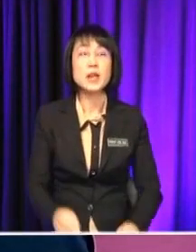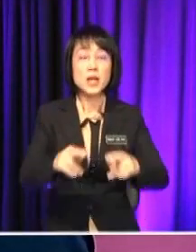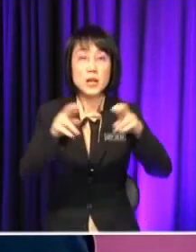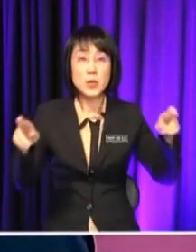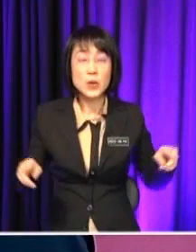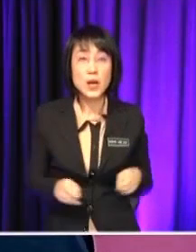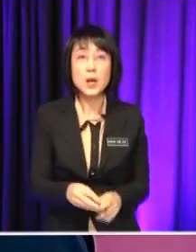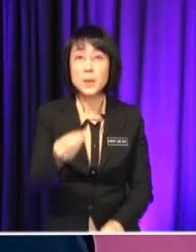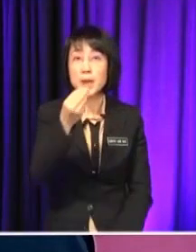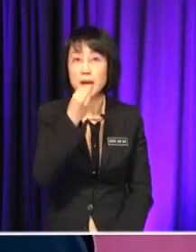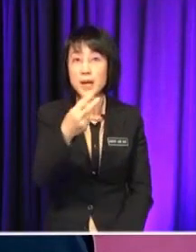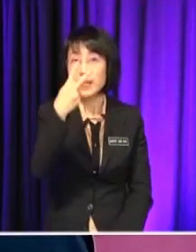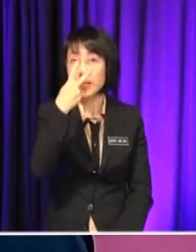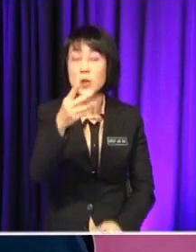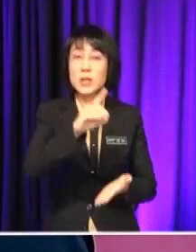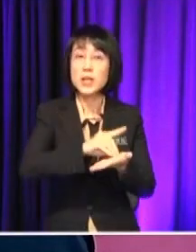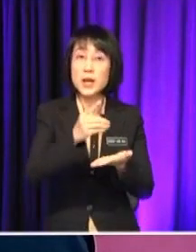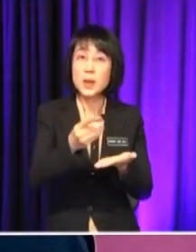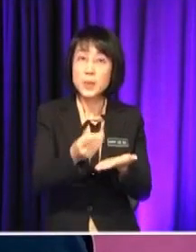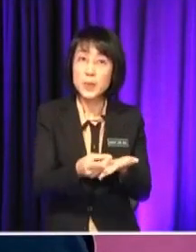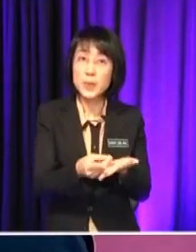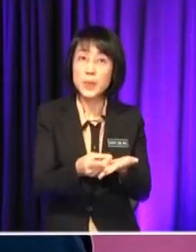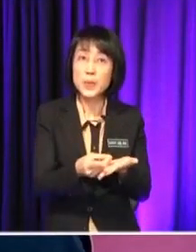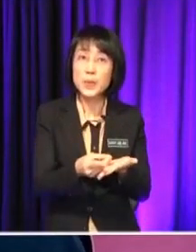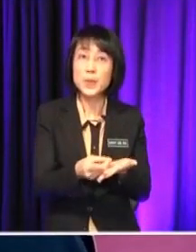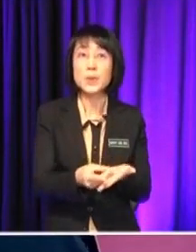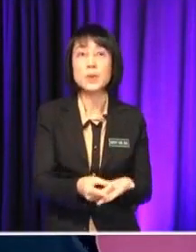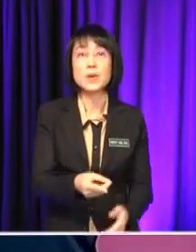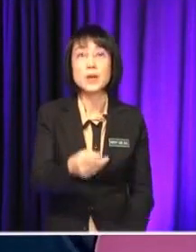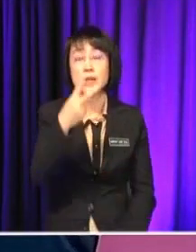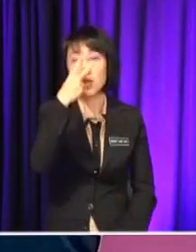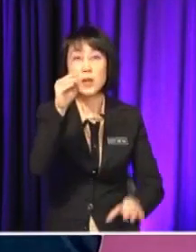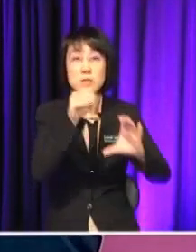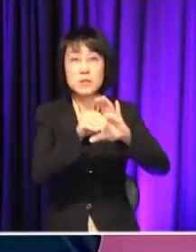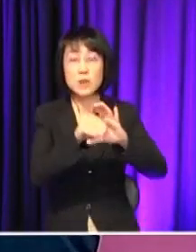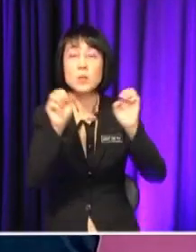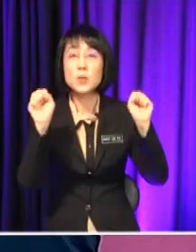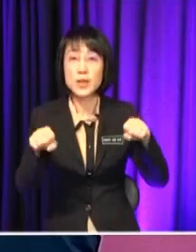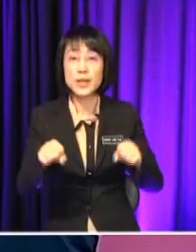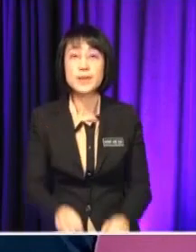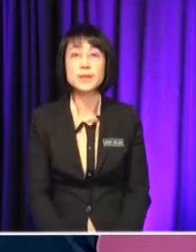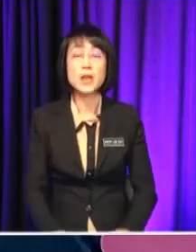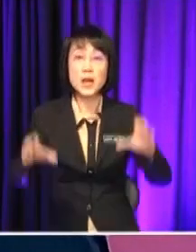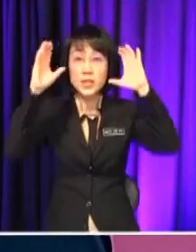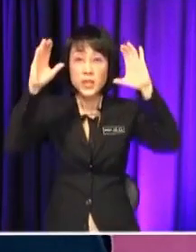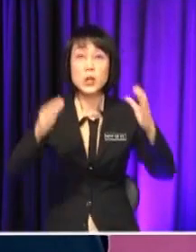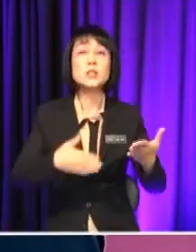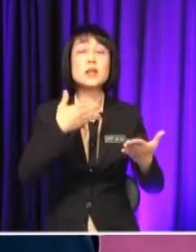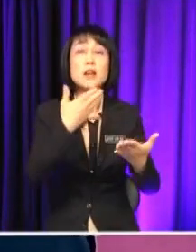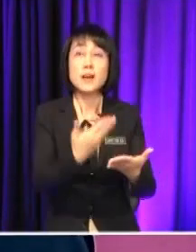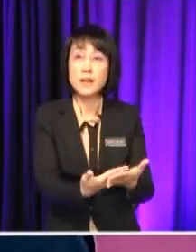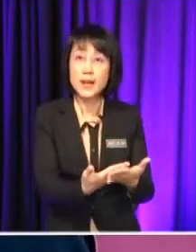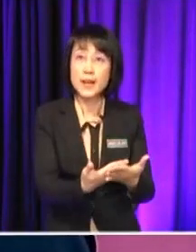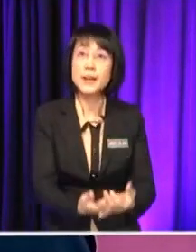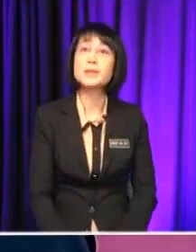tengok di dapur dan juga Billy Store pembeli juga kalau cadangan saya Pule Oke kita tengok di di